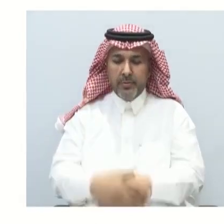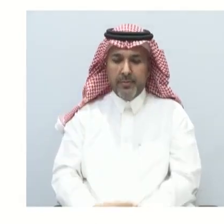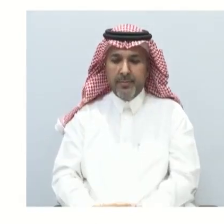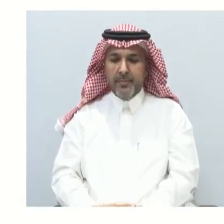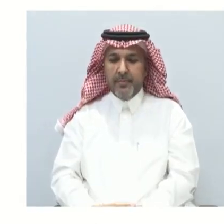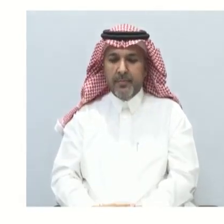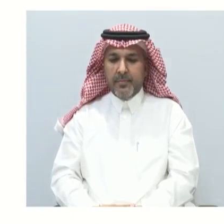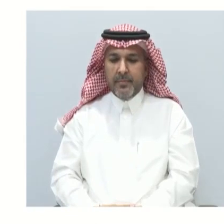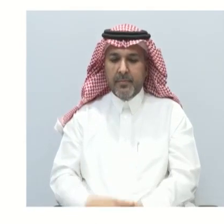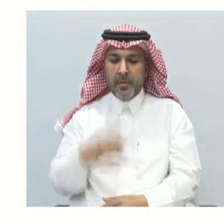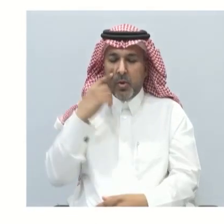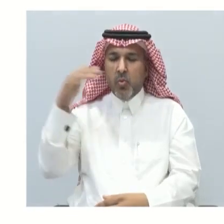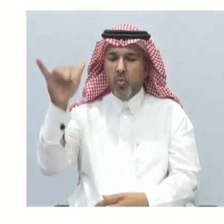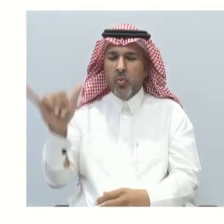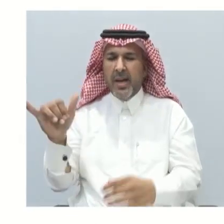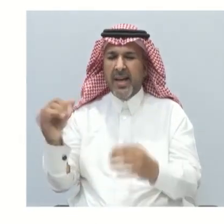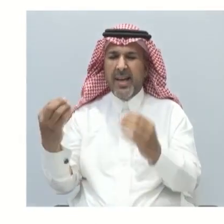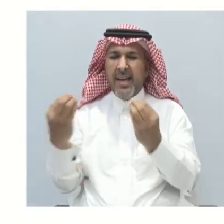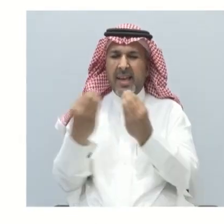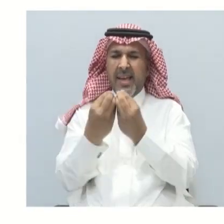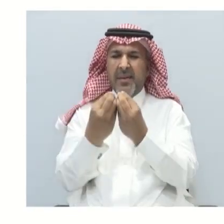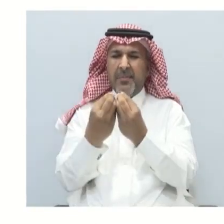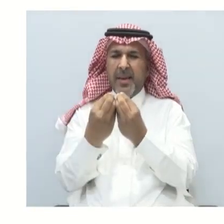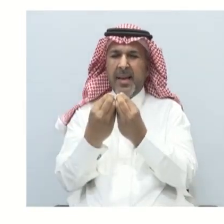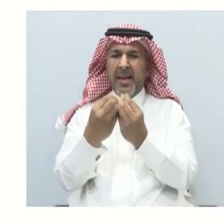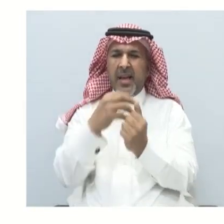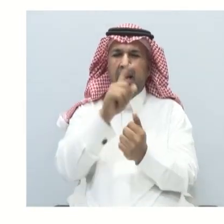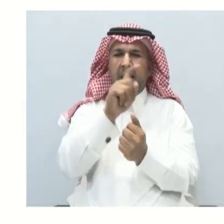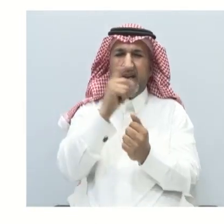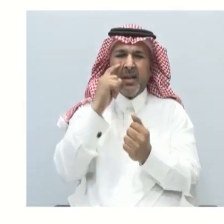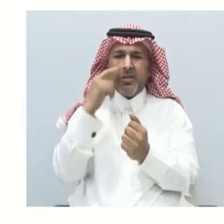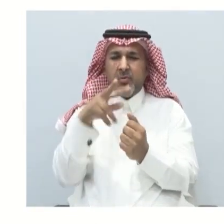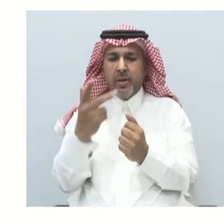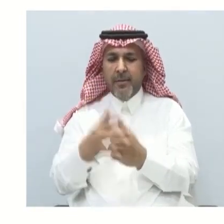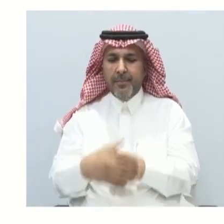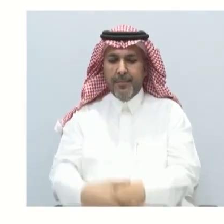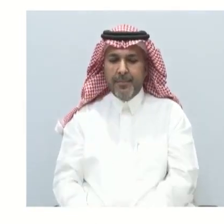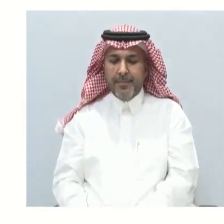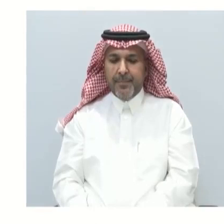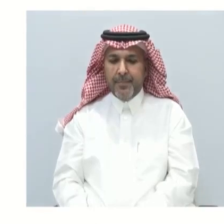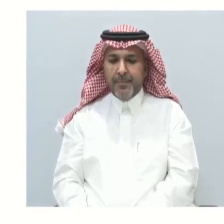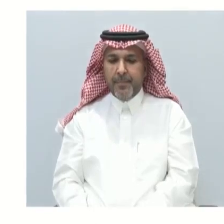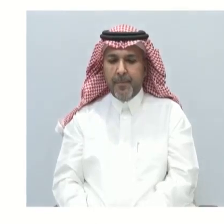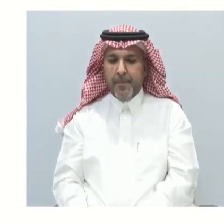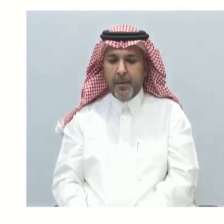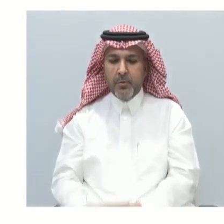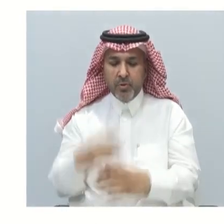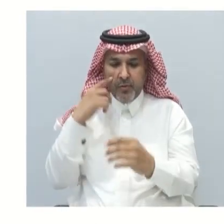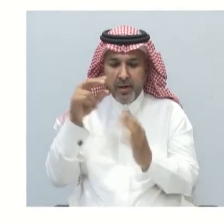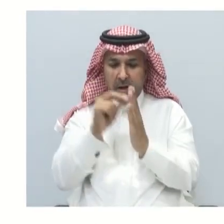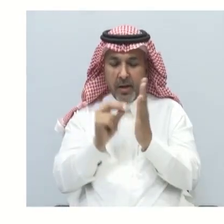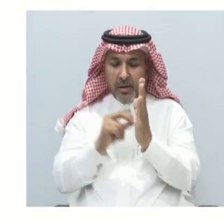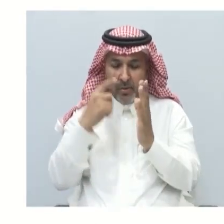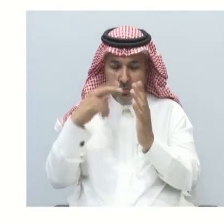واي المتوقعه عند قيمه اكس المقابل لها وميل المعادله خط الانحدار البسيط